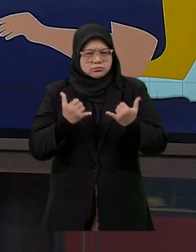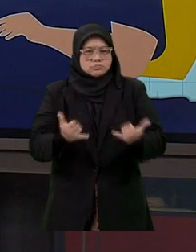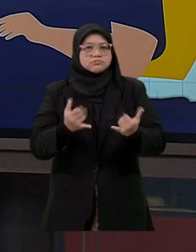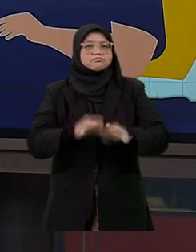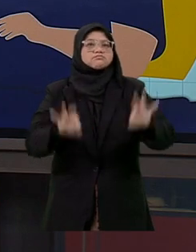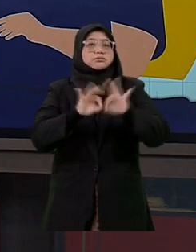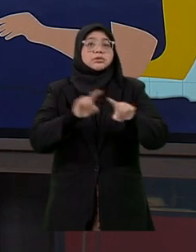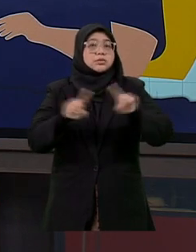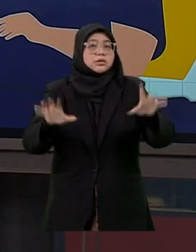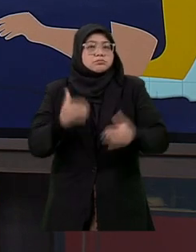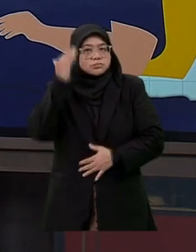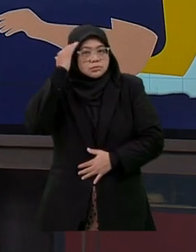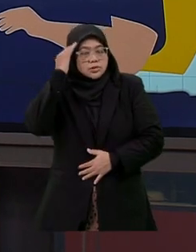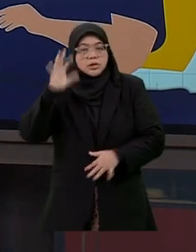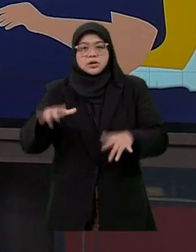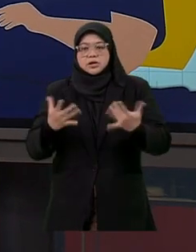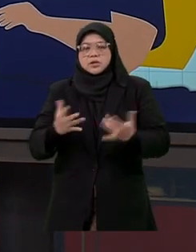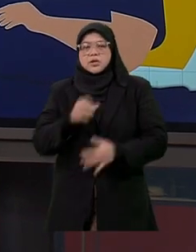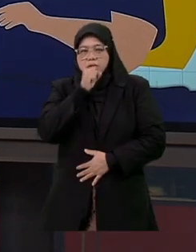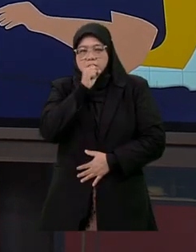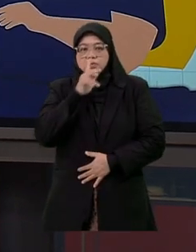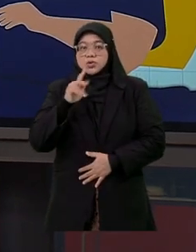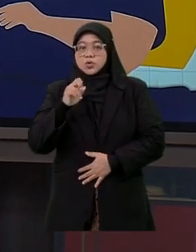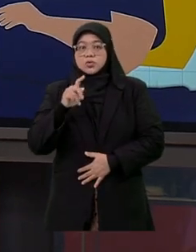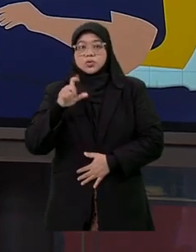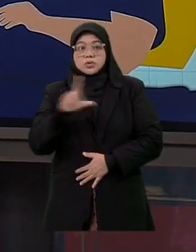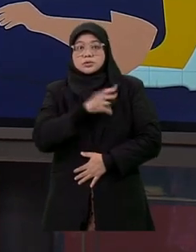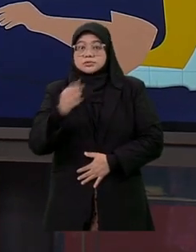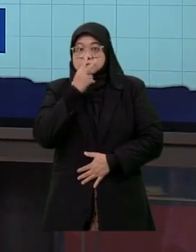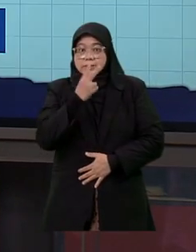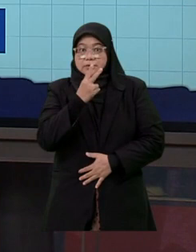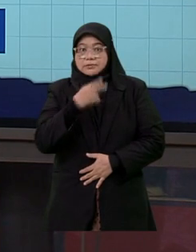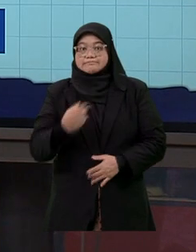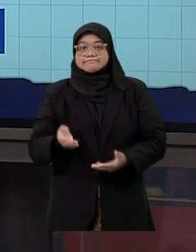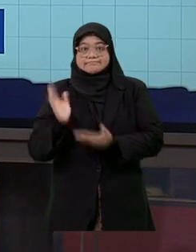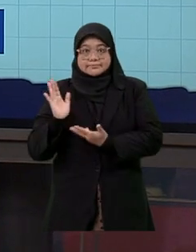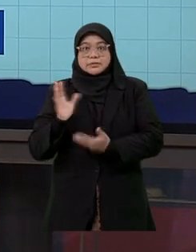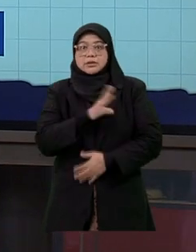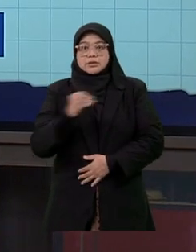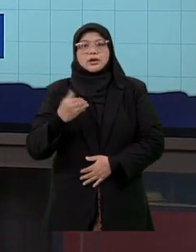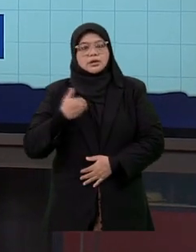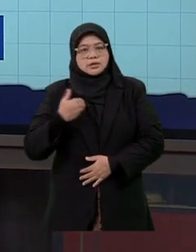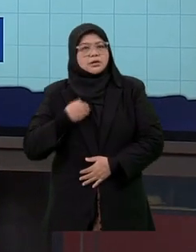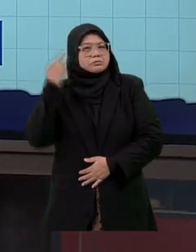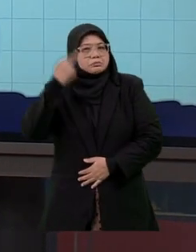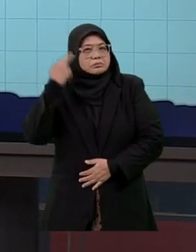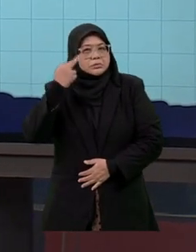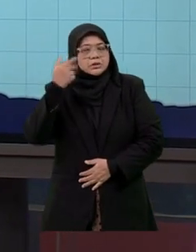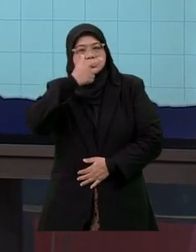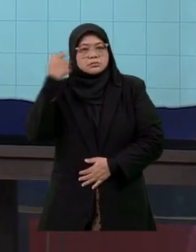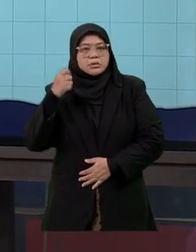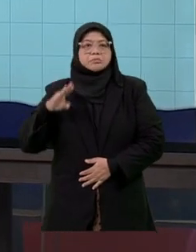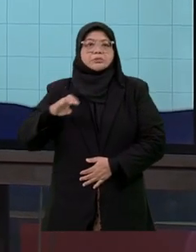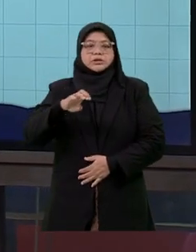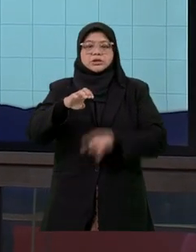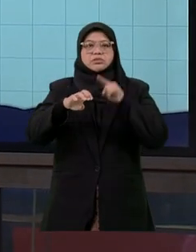Tapi apa yang kita ketahui mengenai penyakit batuk kokol ini? Kalau kita dapat lihat di sini ialah batuk kokol ini ialah penyakit yang disebabkan oleh bakteria